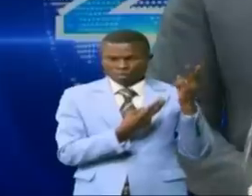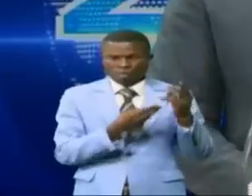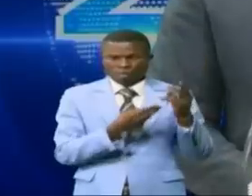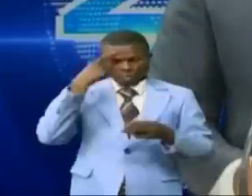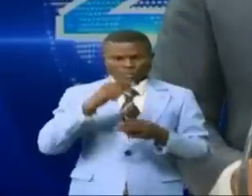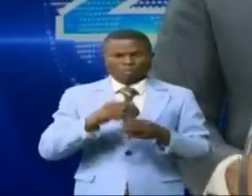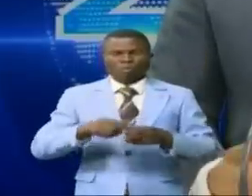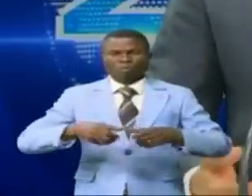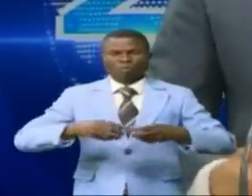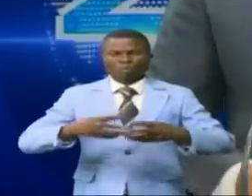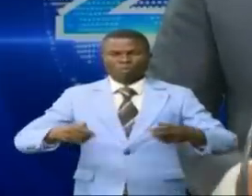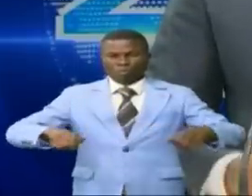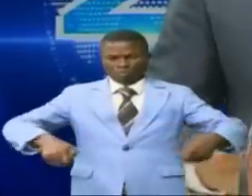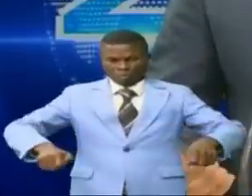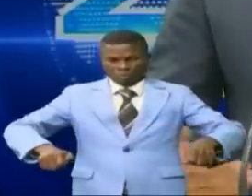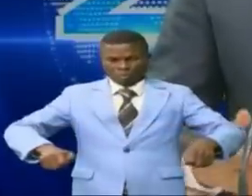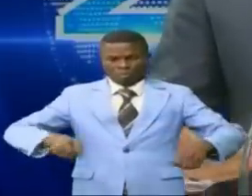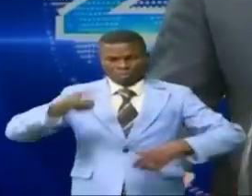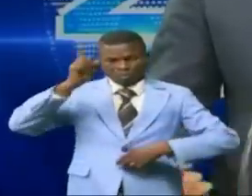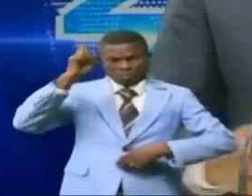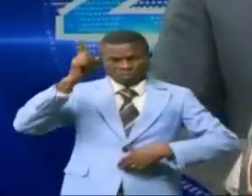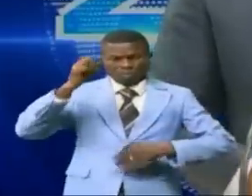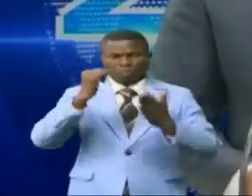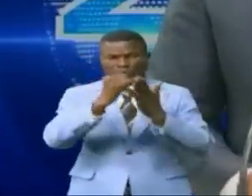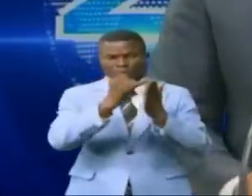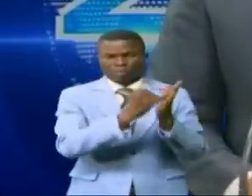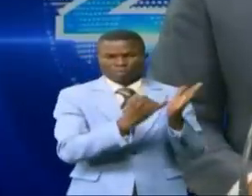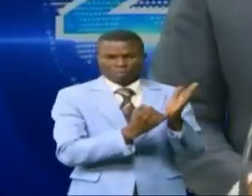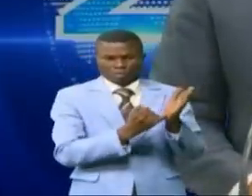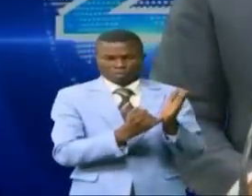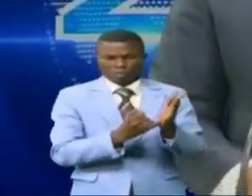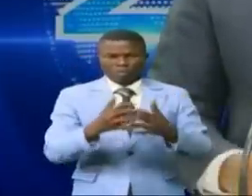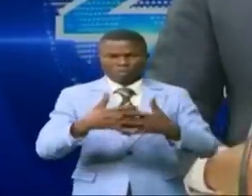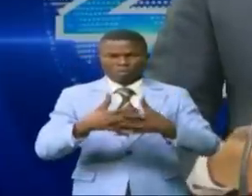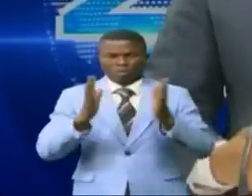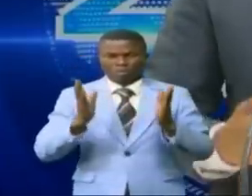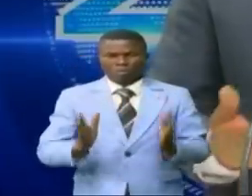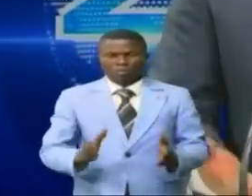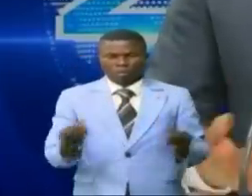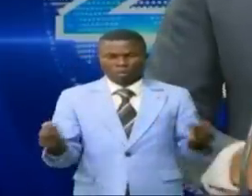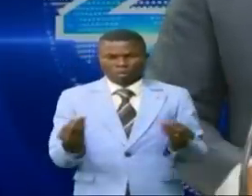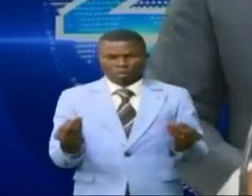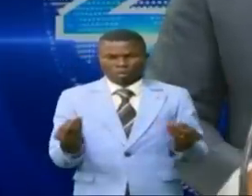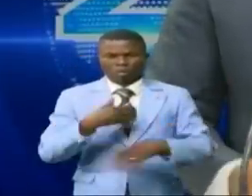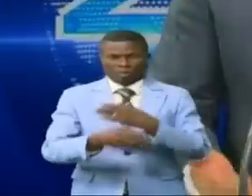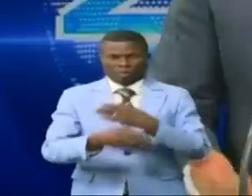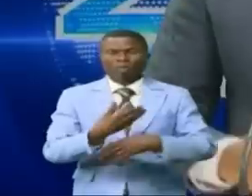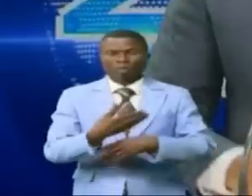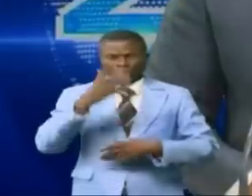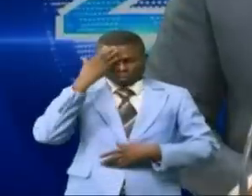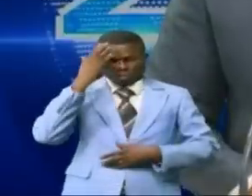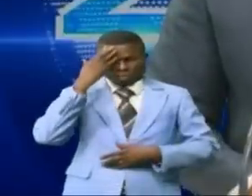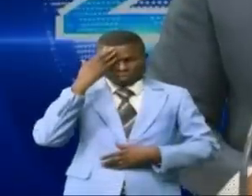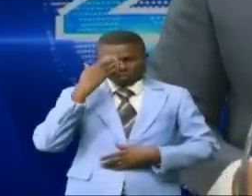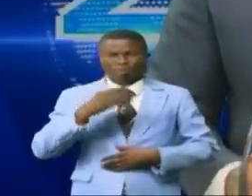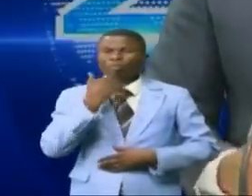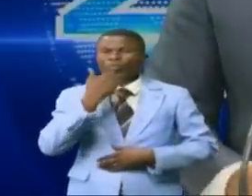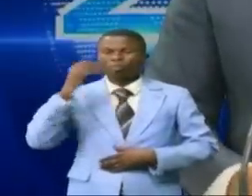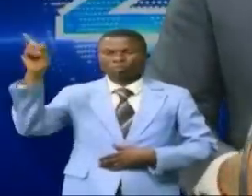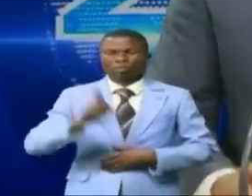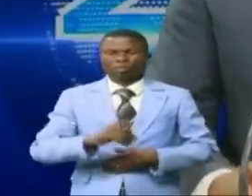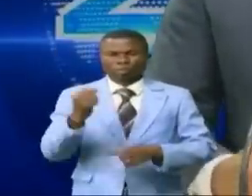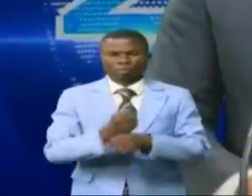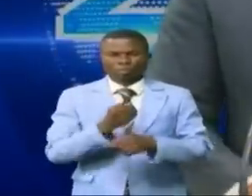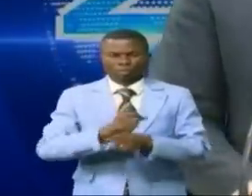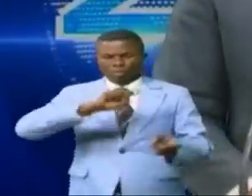batteries sont principalement à identifier les partenaires afin d'assurer que ces investisseurs puissent venir